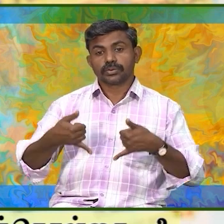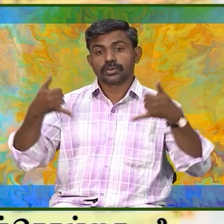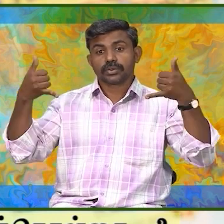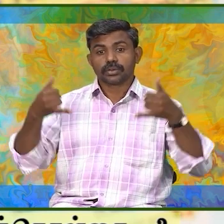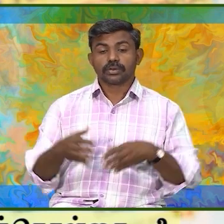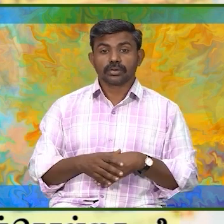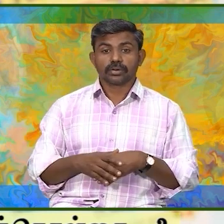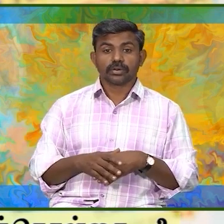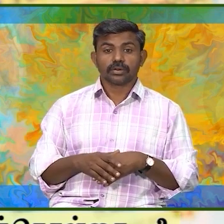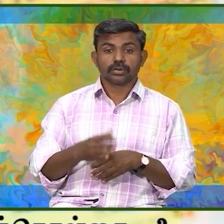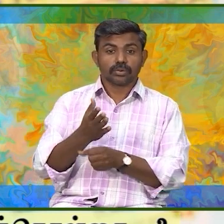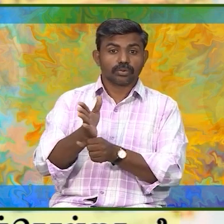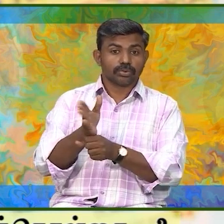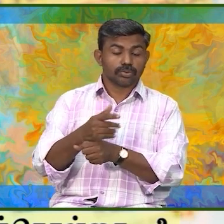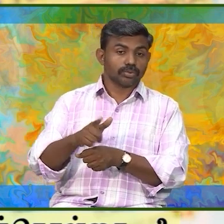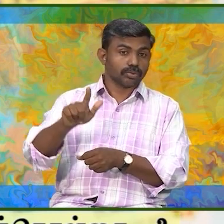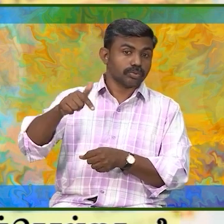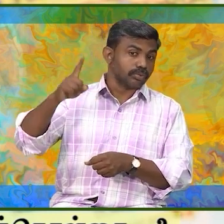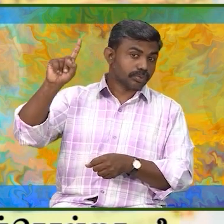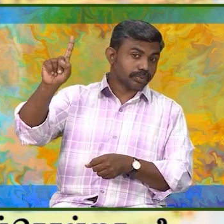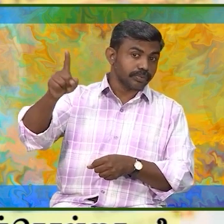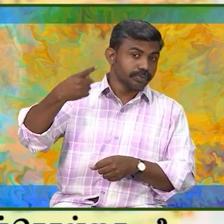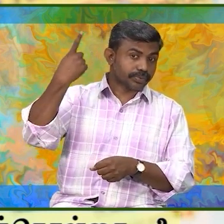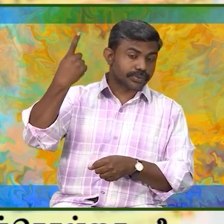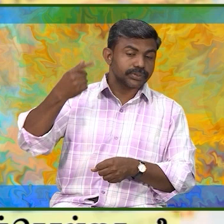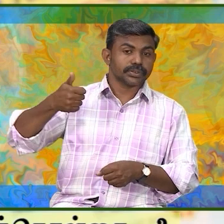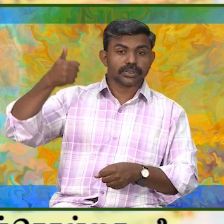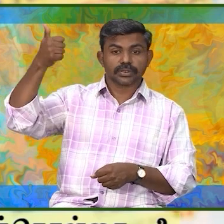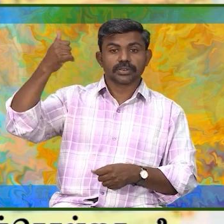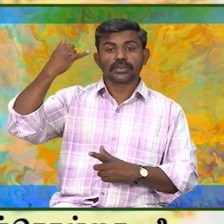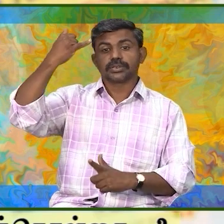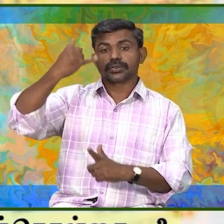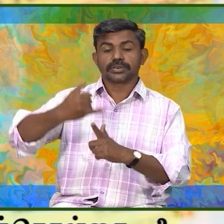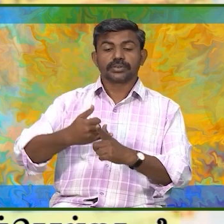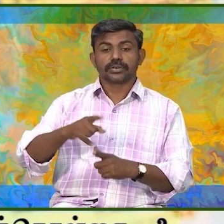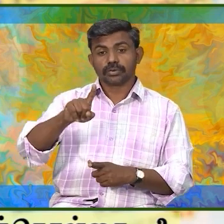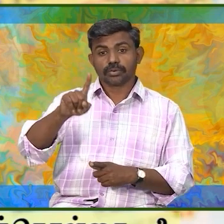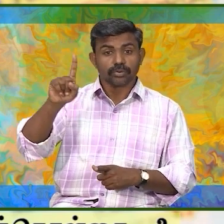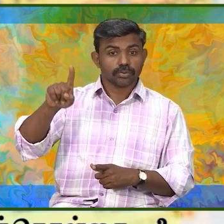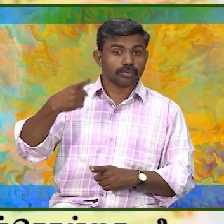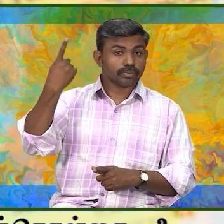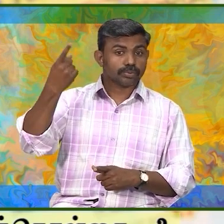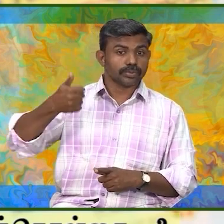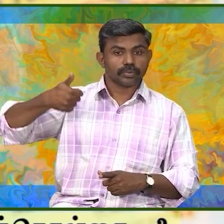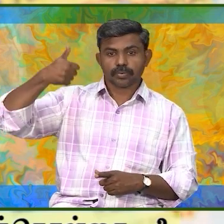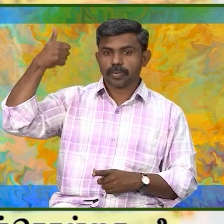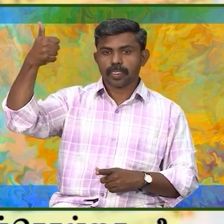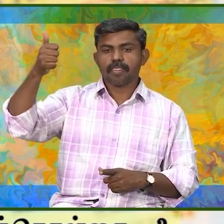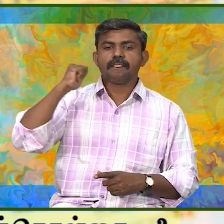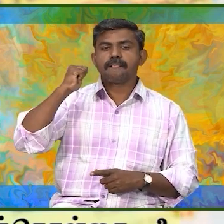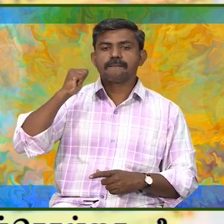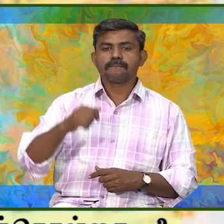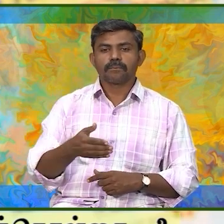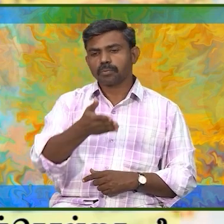இந்தியாவினுடைய சுதந்திர இந்தியாவின் முதல் பிரதமர் யாரு? சுதந்திர இந்தியாவினுடைய முதல் பிரதமர்